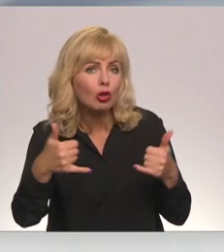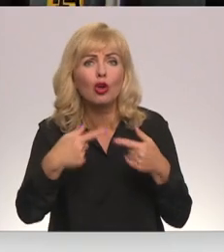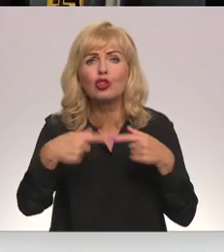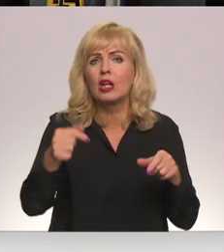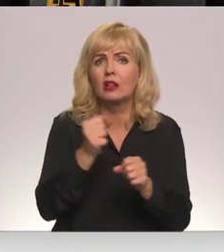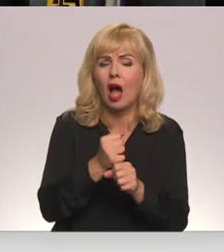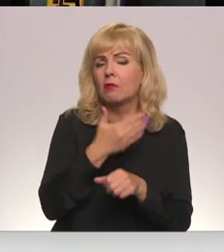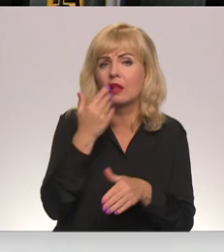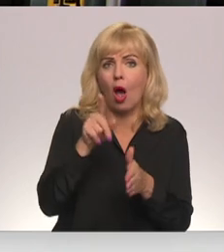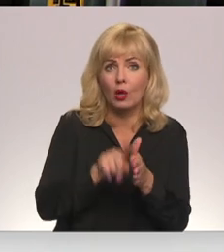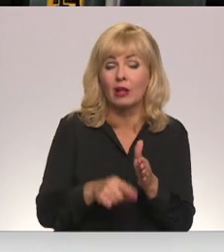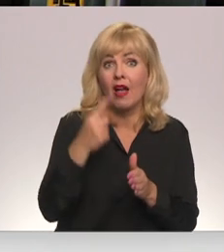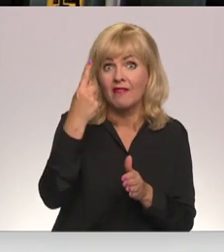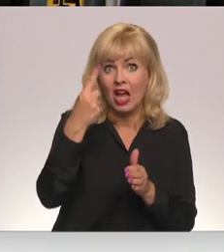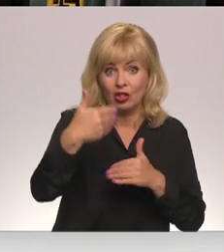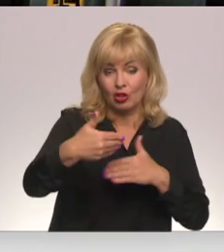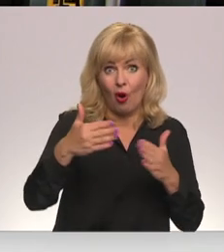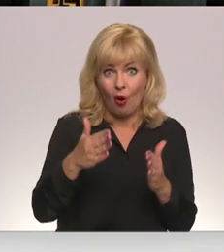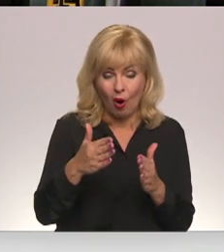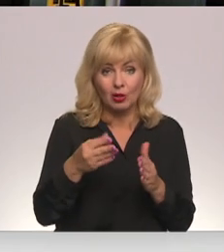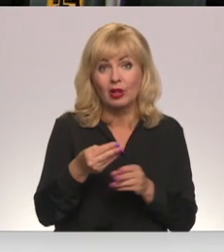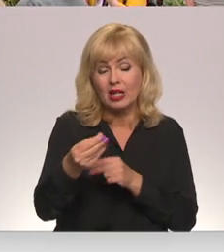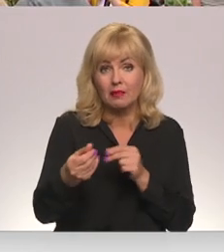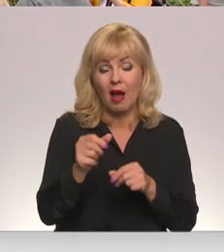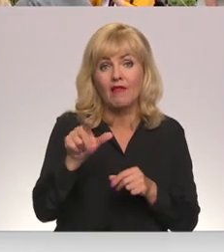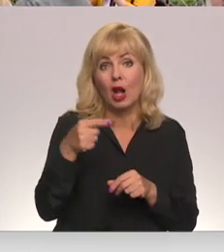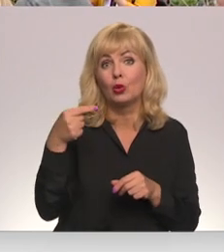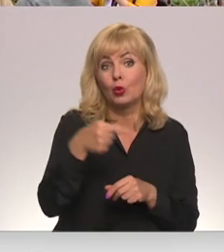darbi gan nav lēti. Viens pazemes konteiners izmaksā vairākus